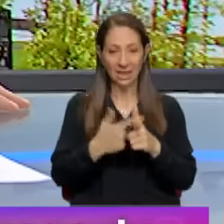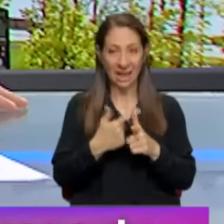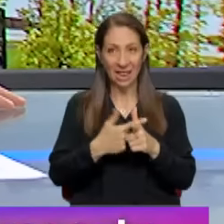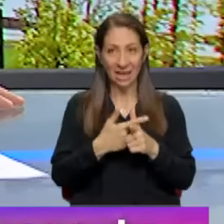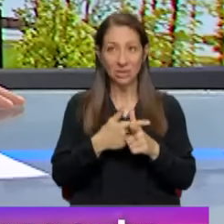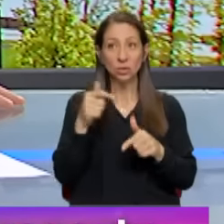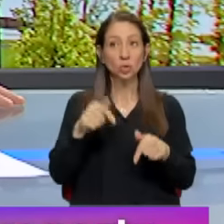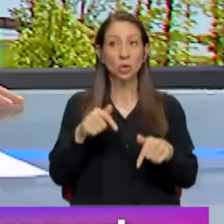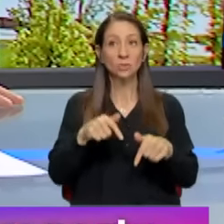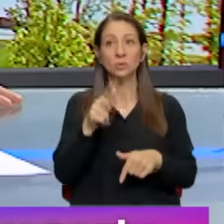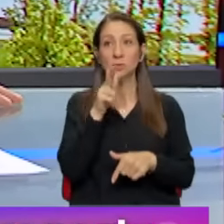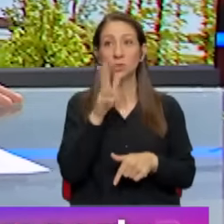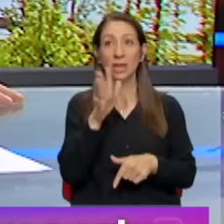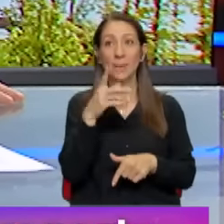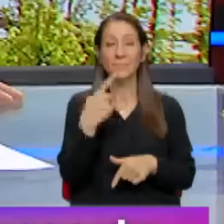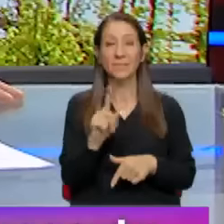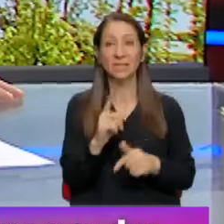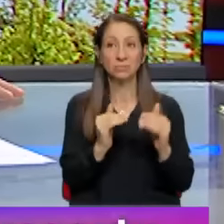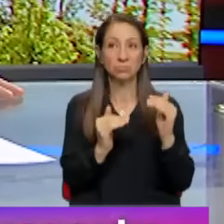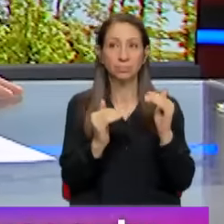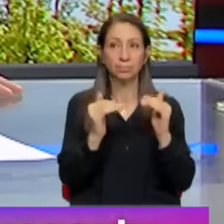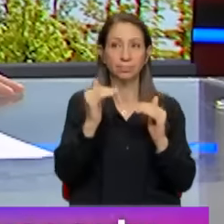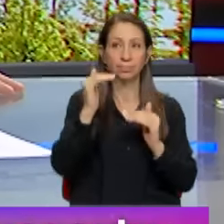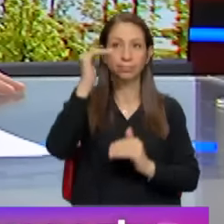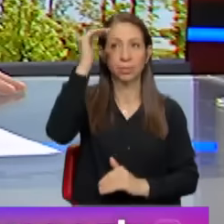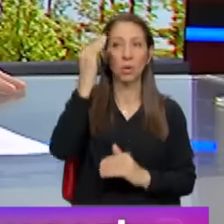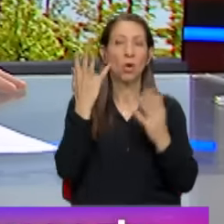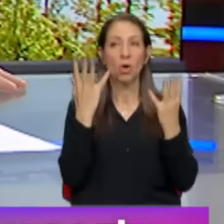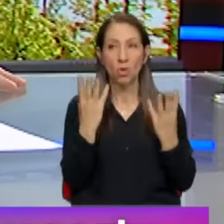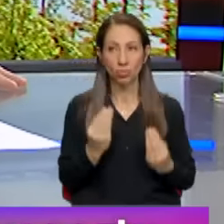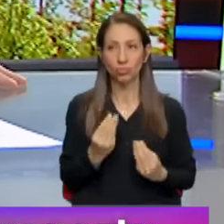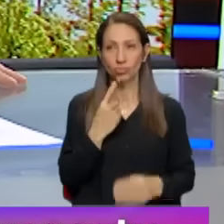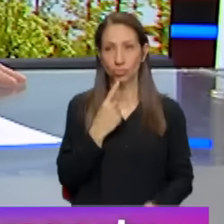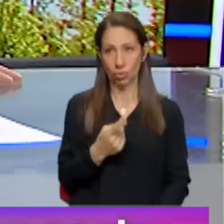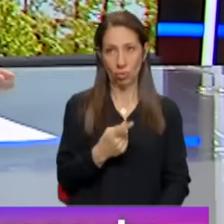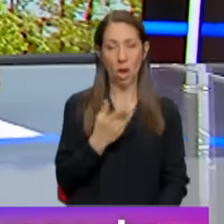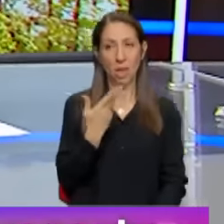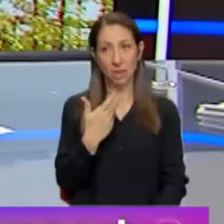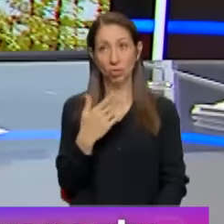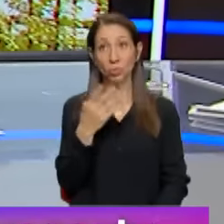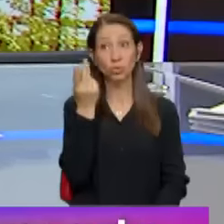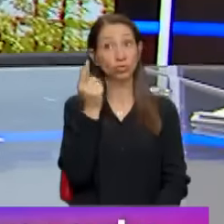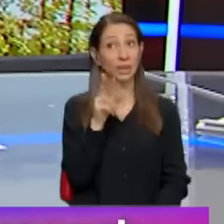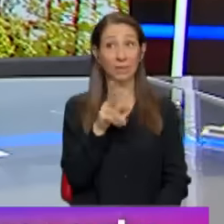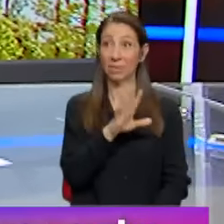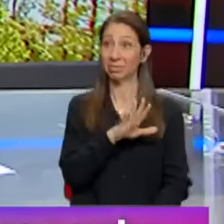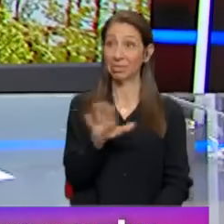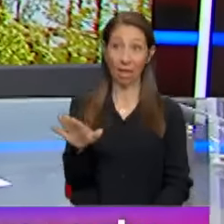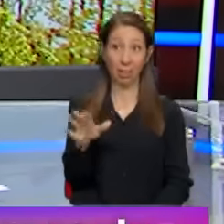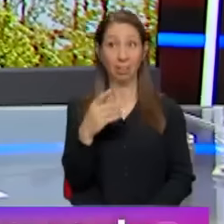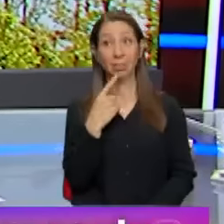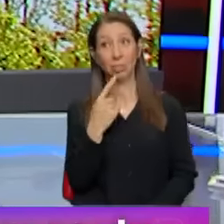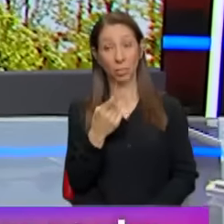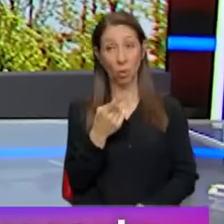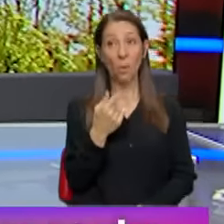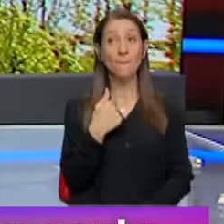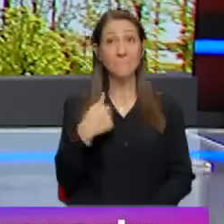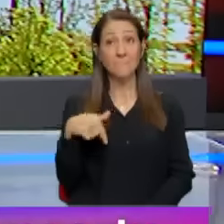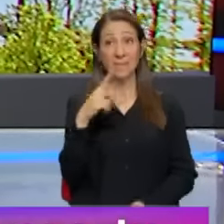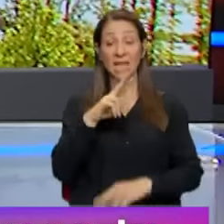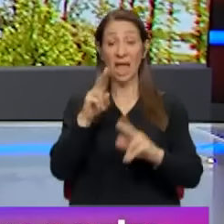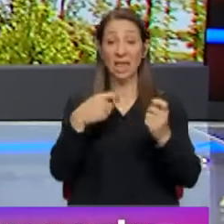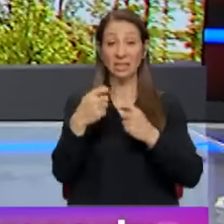kiraların şu anda 350 bin liralara kadar yükseldiğini söylüyor, anlatıyor. Bu unutulacak gibi değil. Yani biz